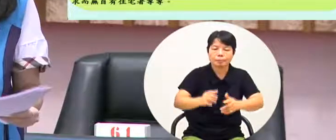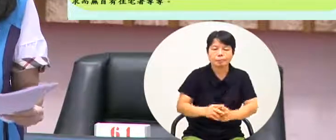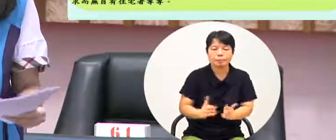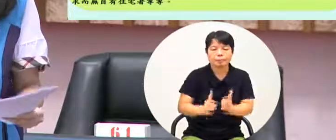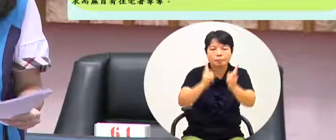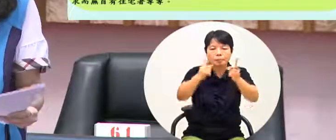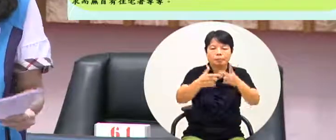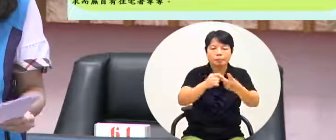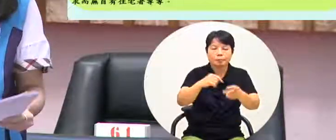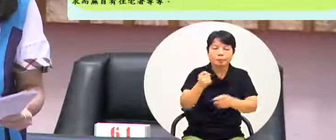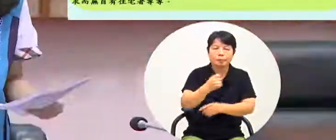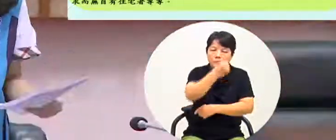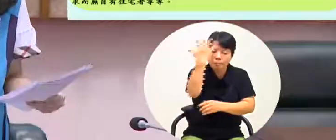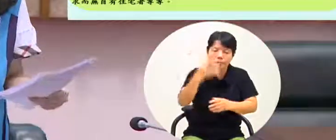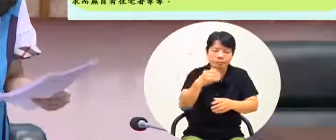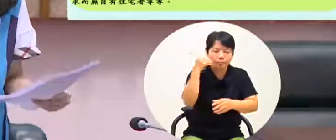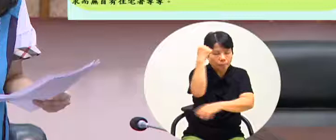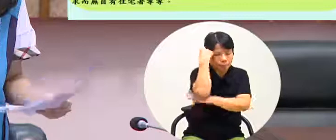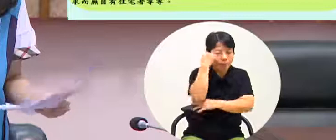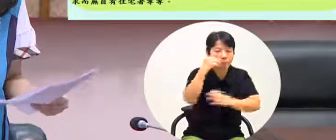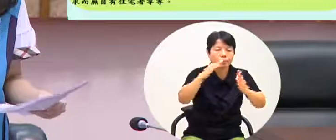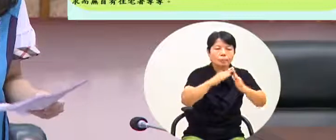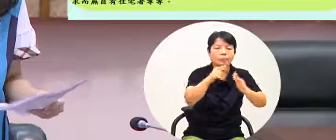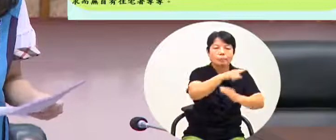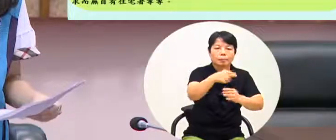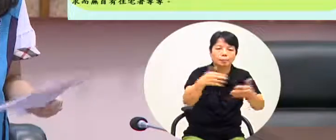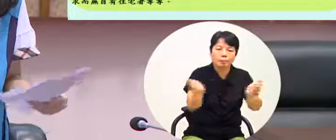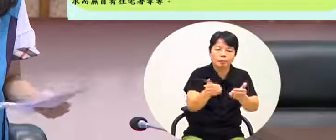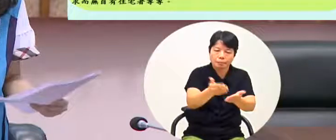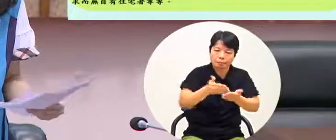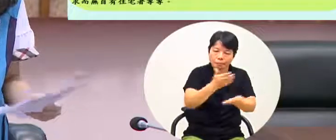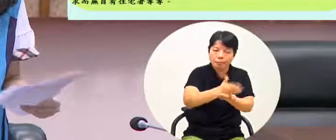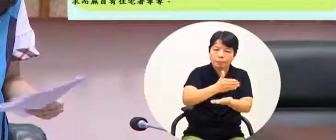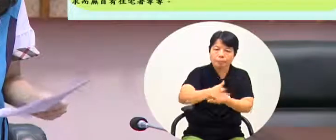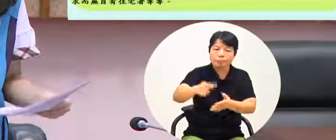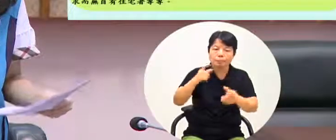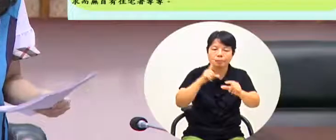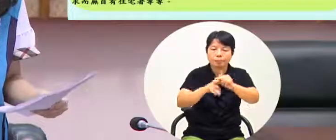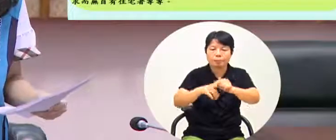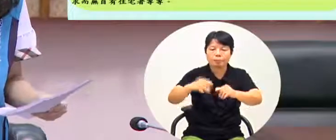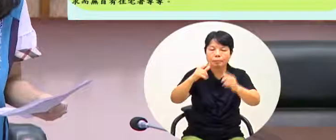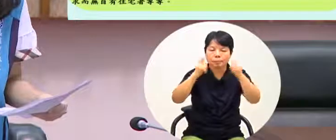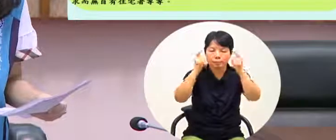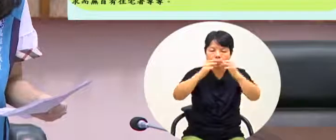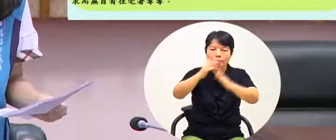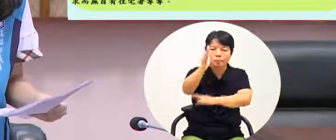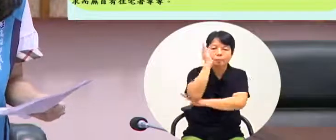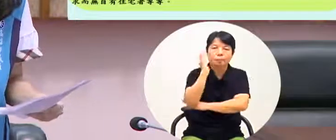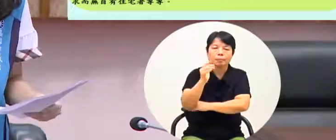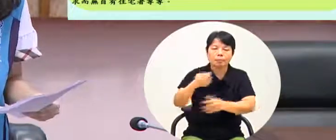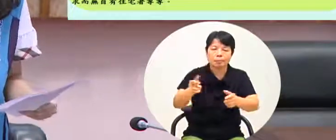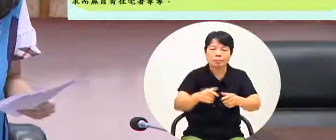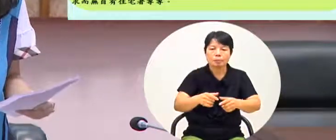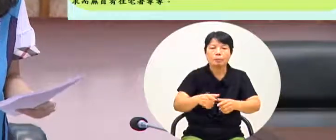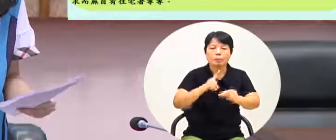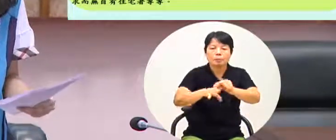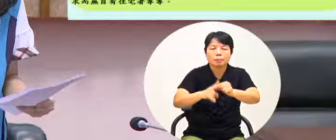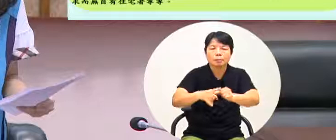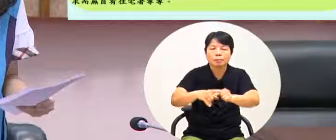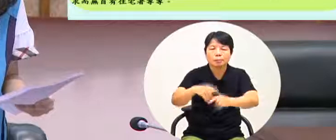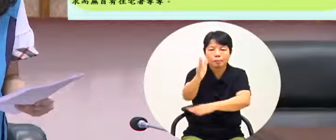题。所以台中市政府在一些地方哦，像丰原、北屯、大里等等的这16个地方，